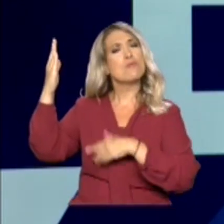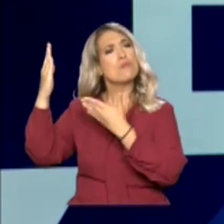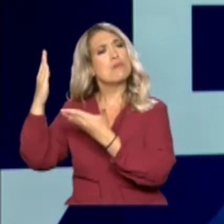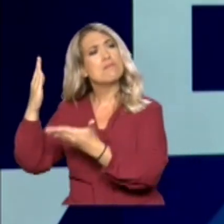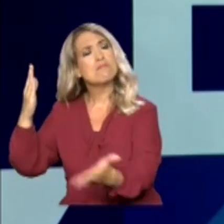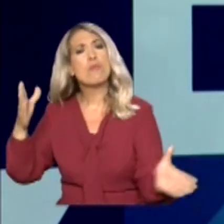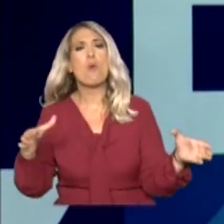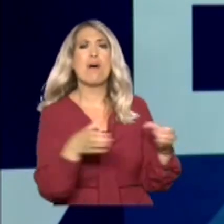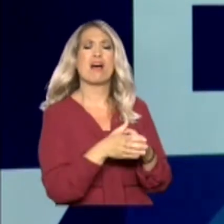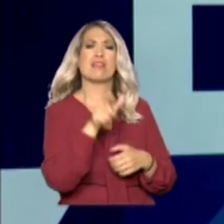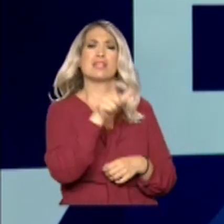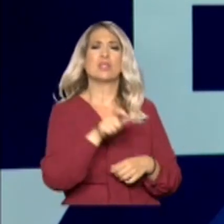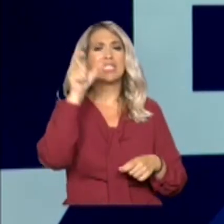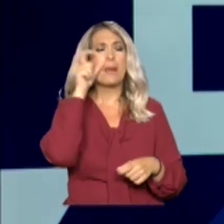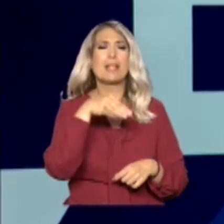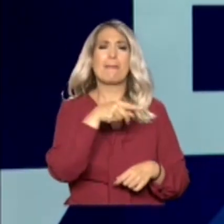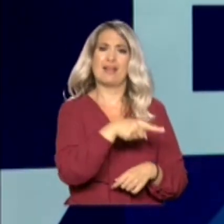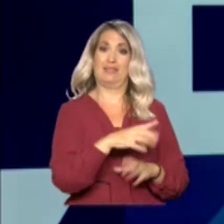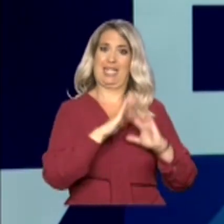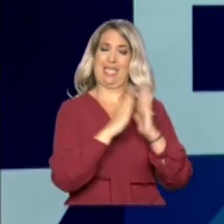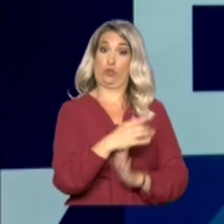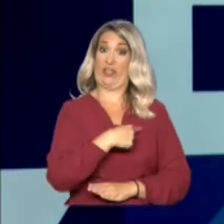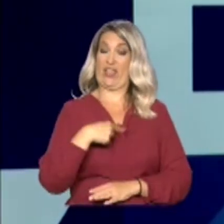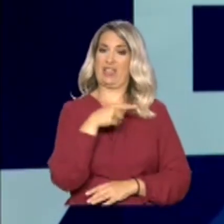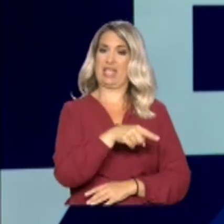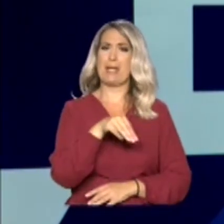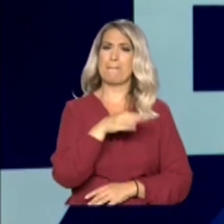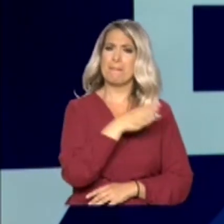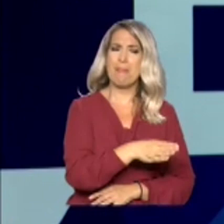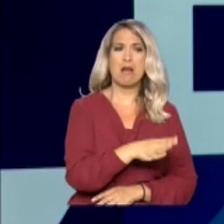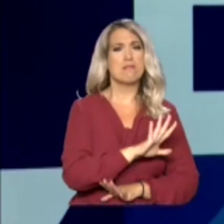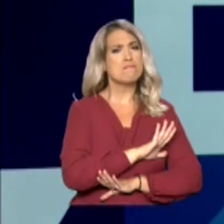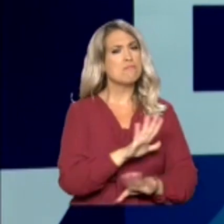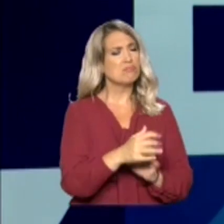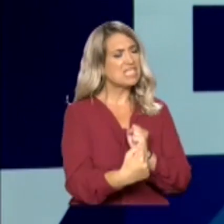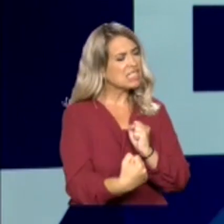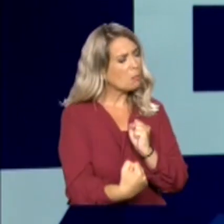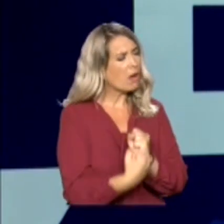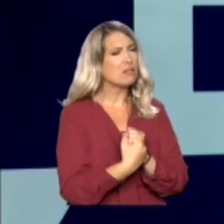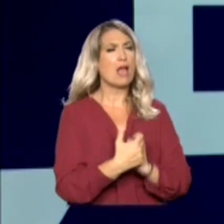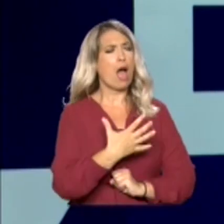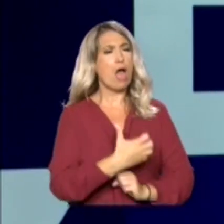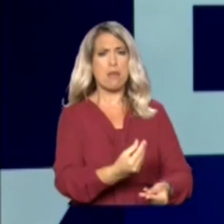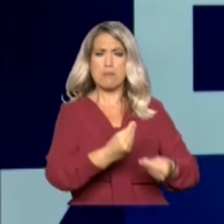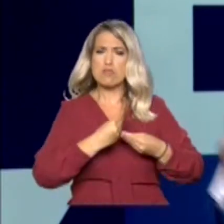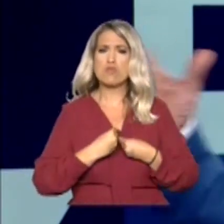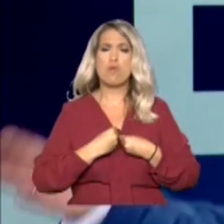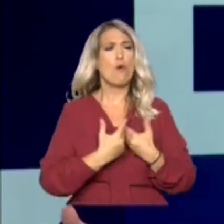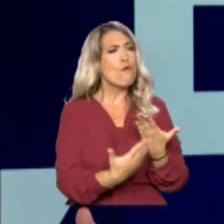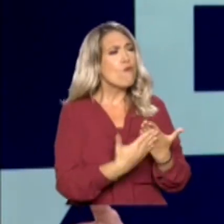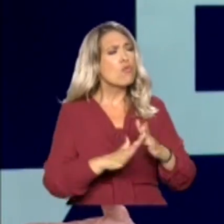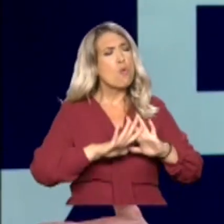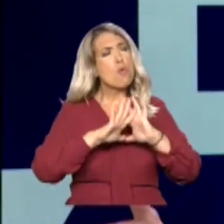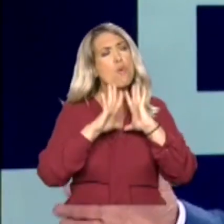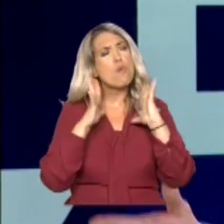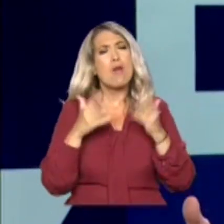υπόλοιπη ομάδα, το Σταμάτη Μαλέλη, το Γενικό Διευθυντή Ειδήσεων και Ενημέρωσης, για την αμέριστη συμπαράσταση και εμπιστοσύνη και καθοριστική βοήθεια. Όλα